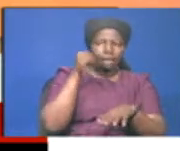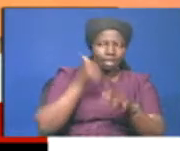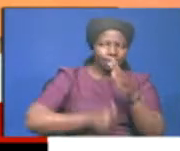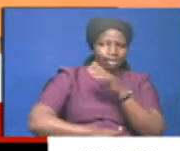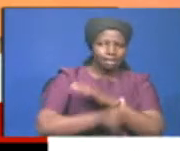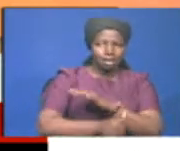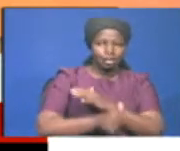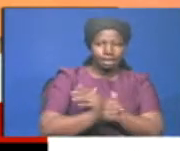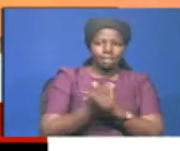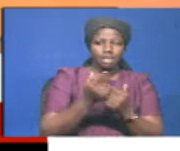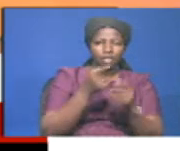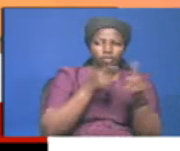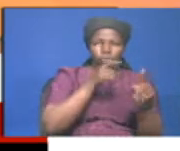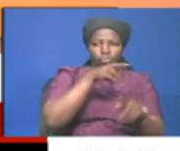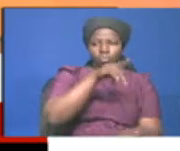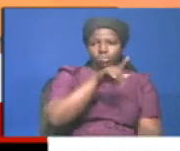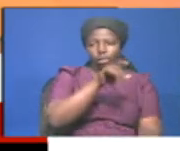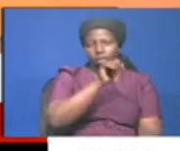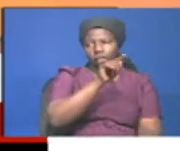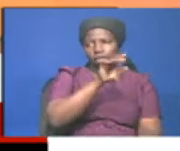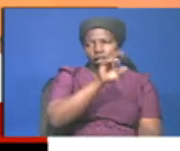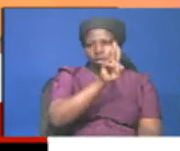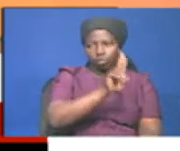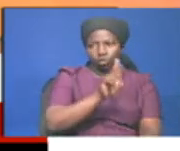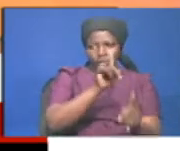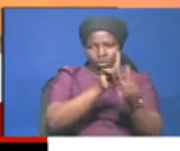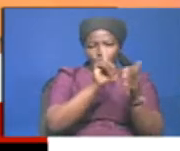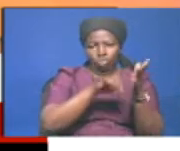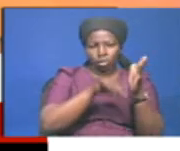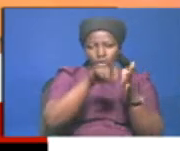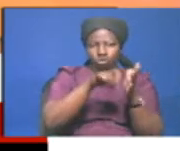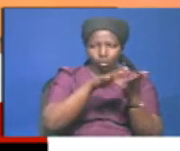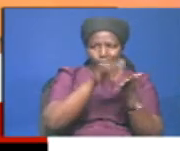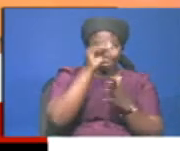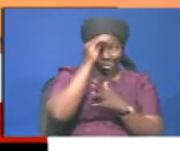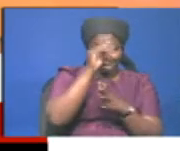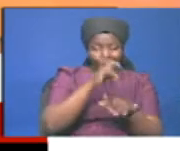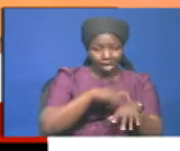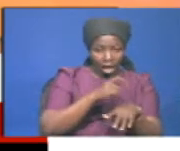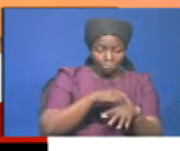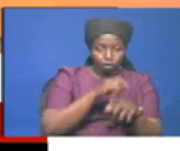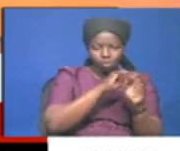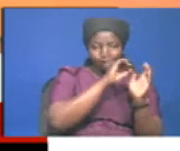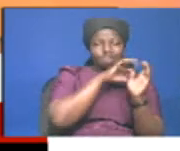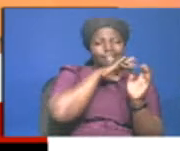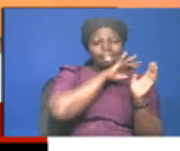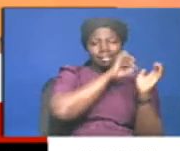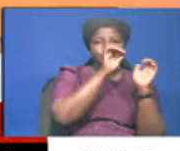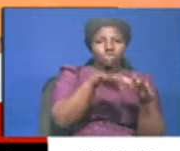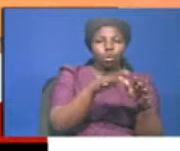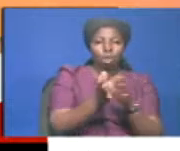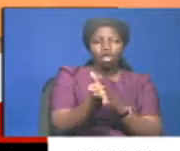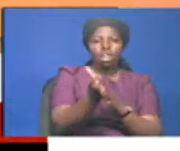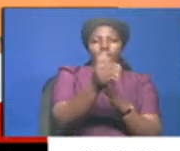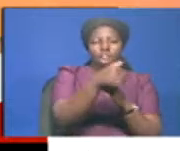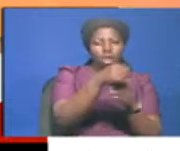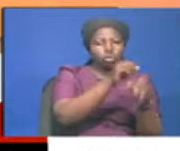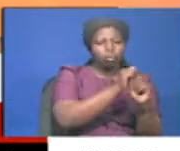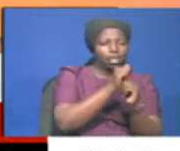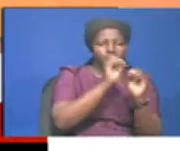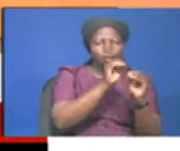hasa kuhakikisha kwamba wakati ambapo unatoa zile taka si kuziweka tu pamoja, ila kuna ule umuhimu wa kuhakikisha kwamba